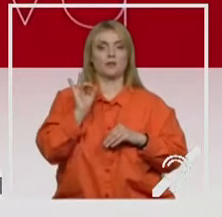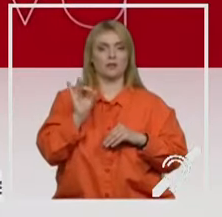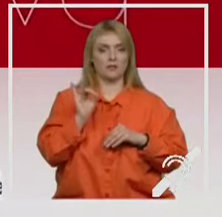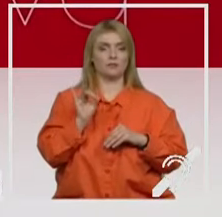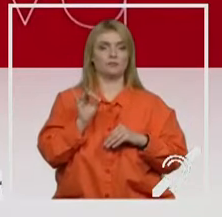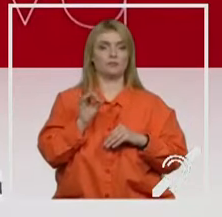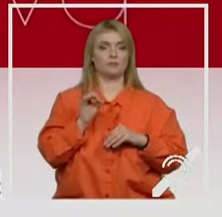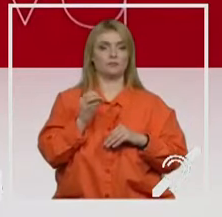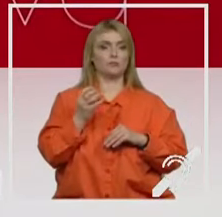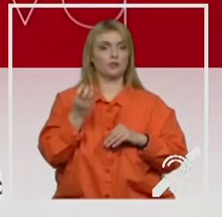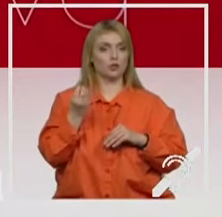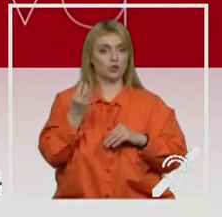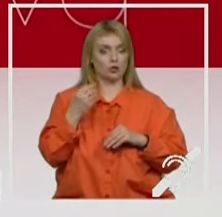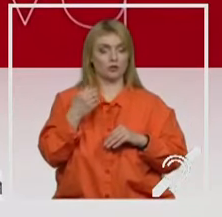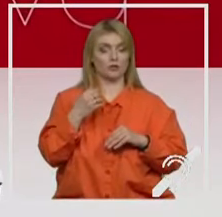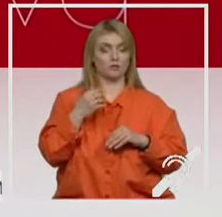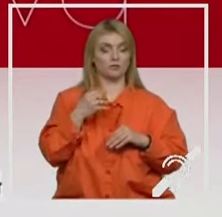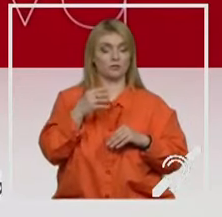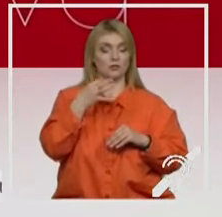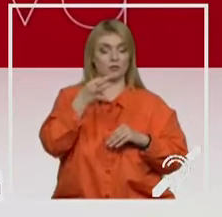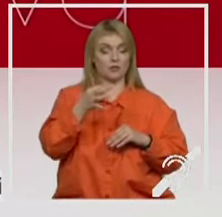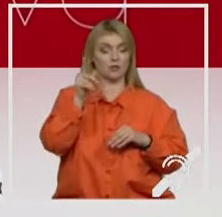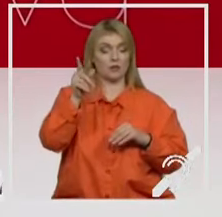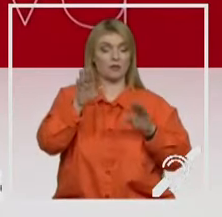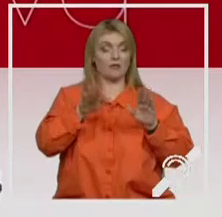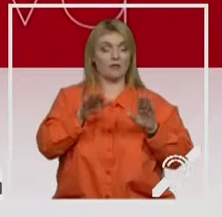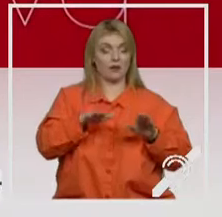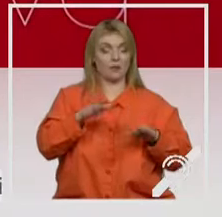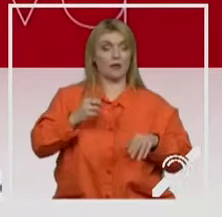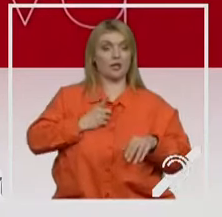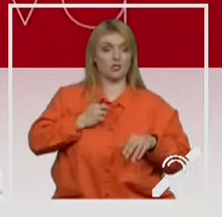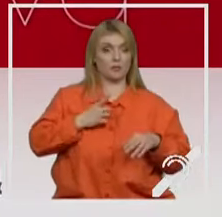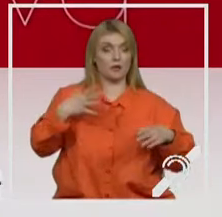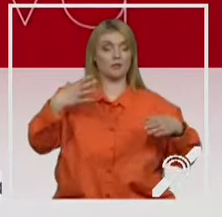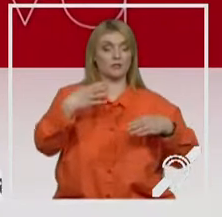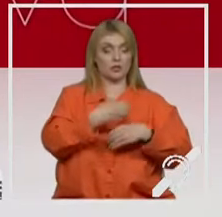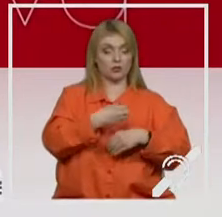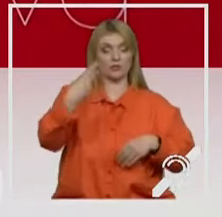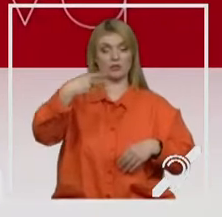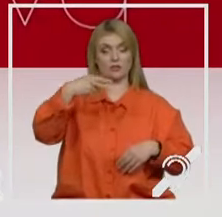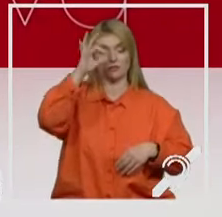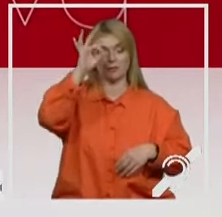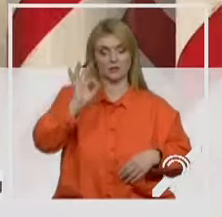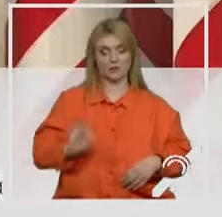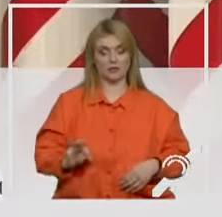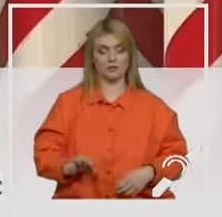Și la fel de important este că timpul de așteptare s-a redus cu până la 20%.